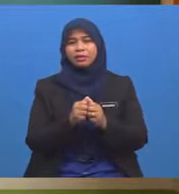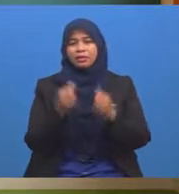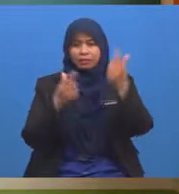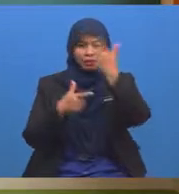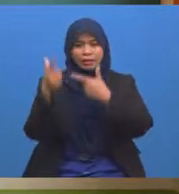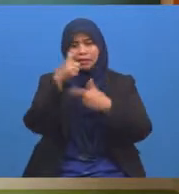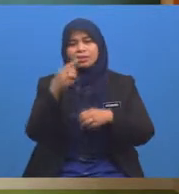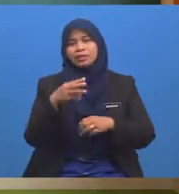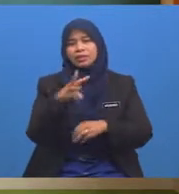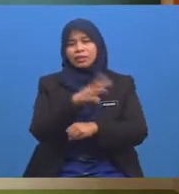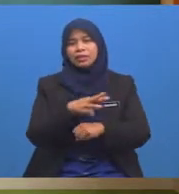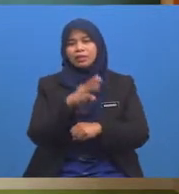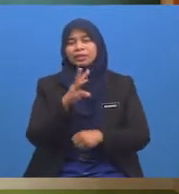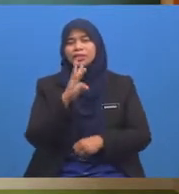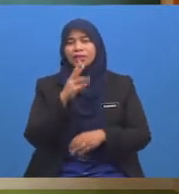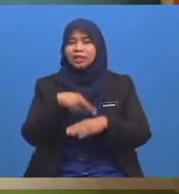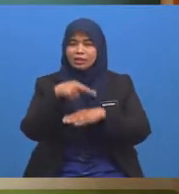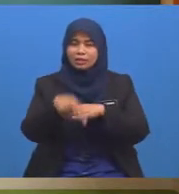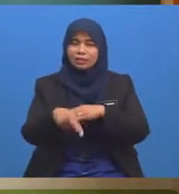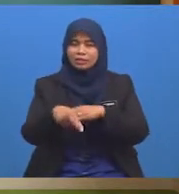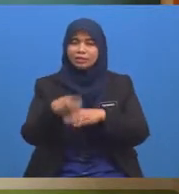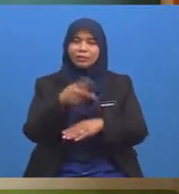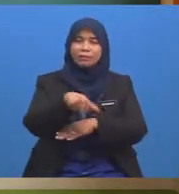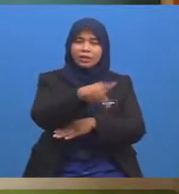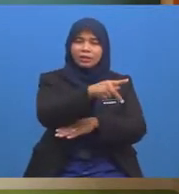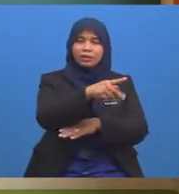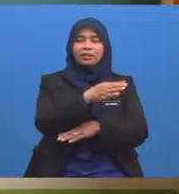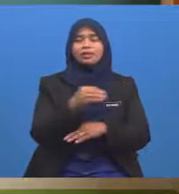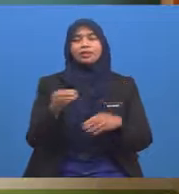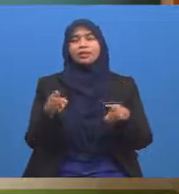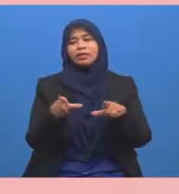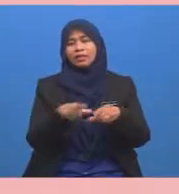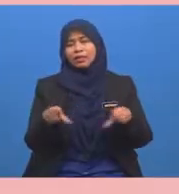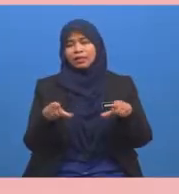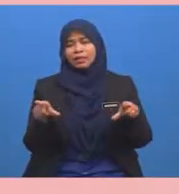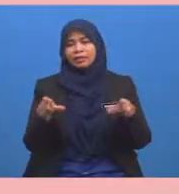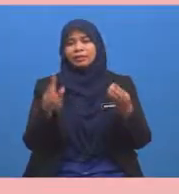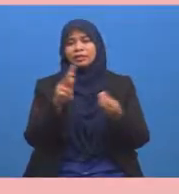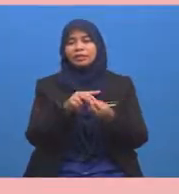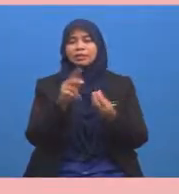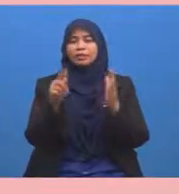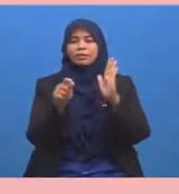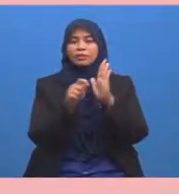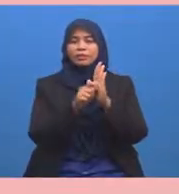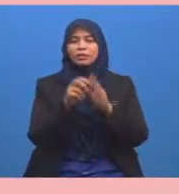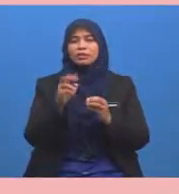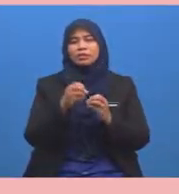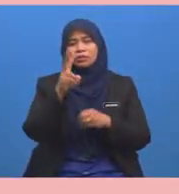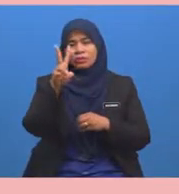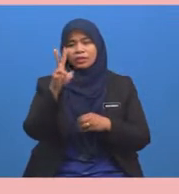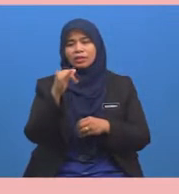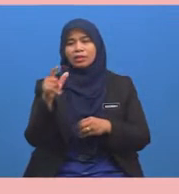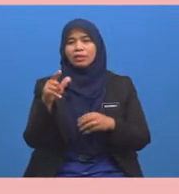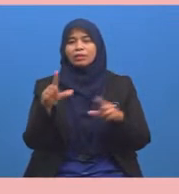air terjun, pantai, jeram dan sebagainya. Kesan positif yang kedua ialah